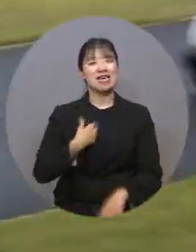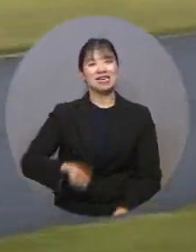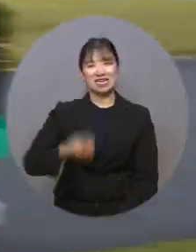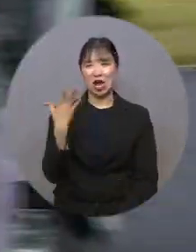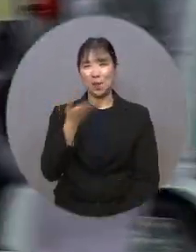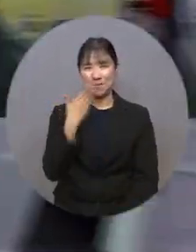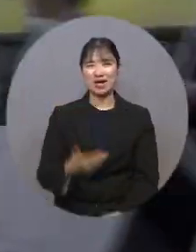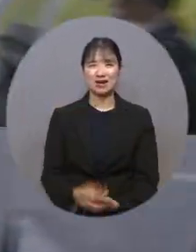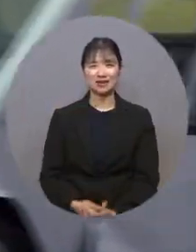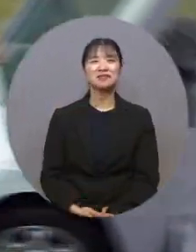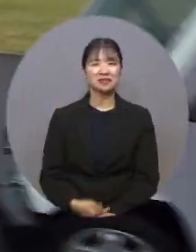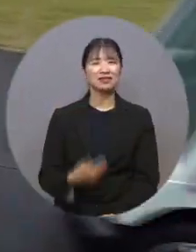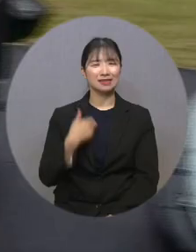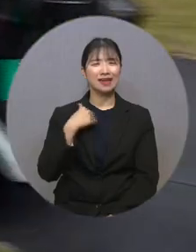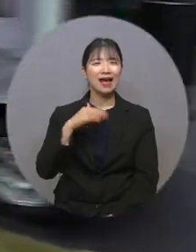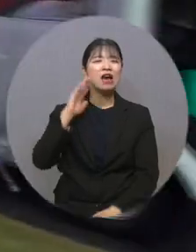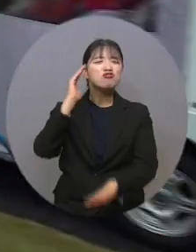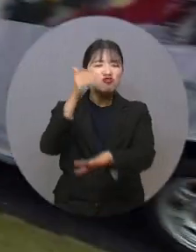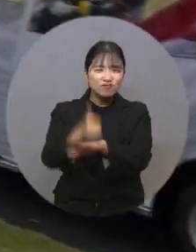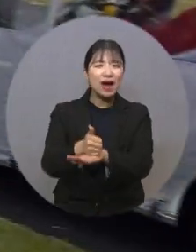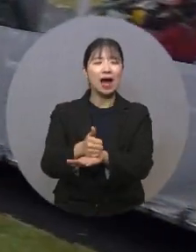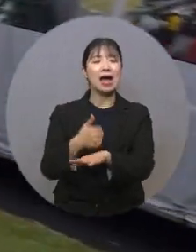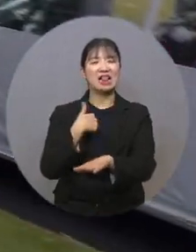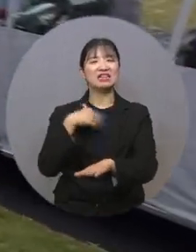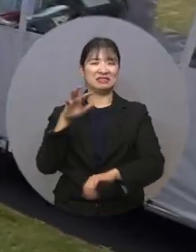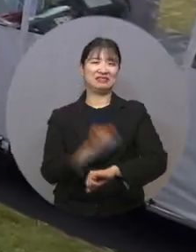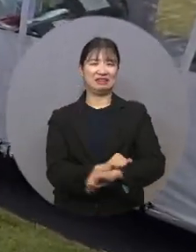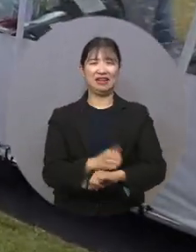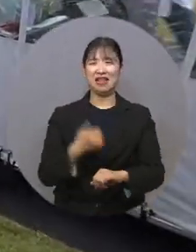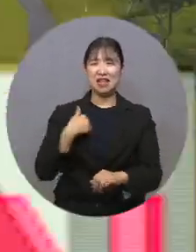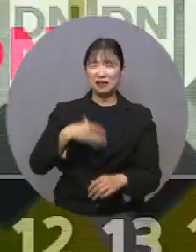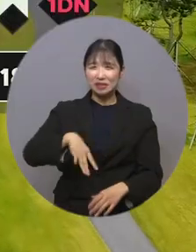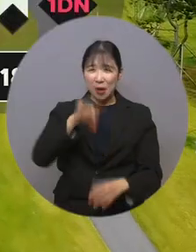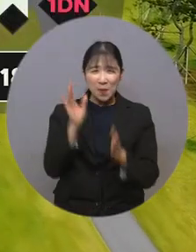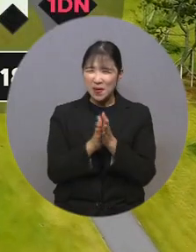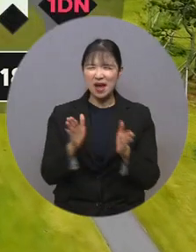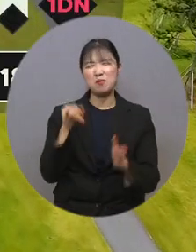내 드라이브를 살려 후반에는 살아. 내가 후반에는 살아. 전반에 안 사는데.